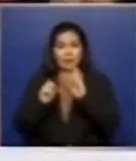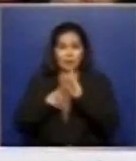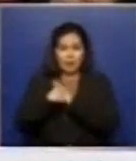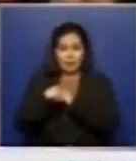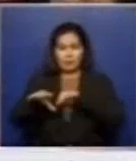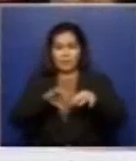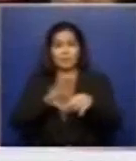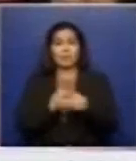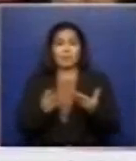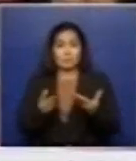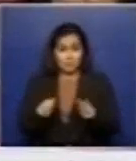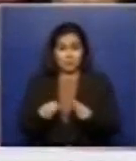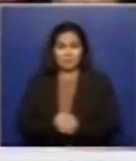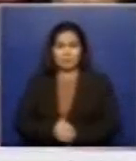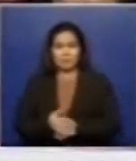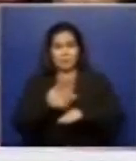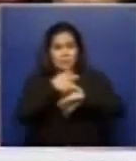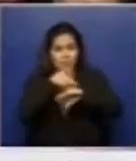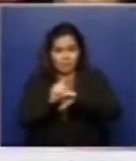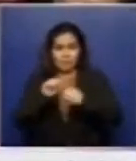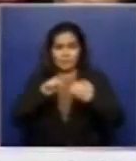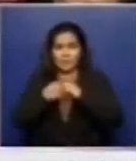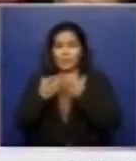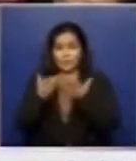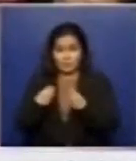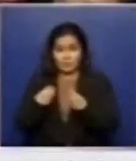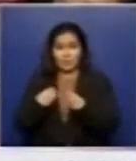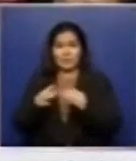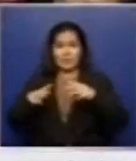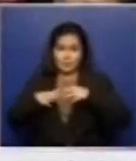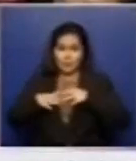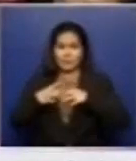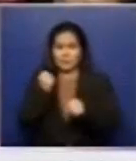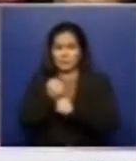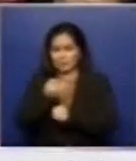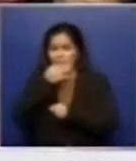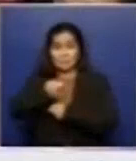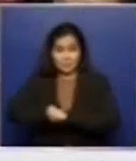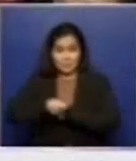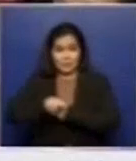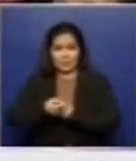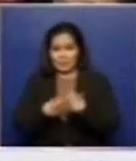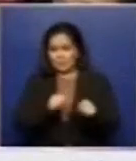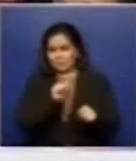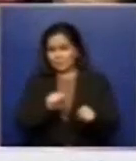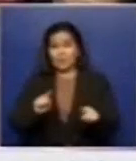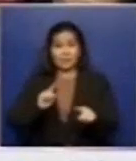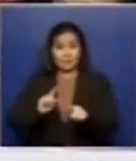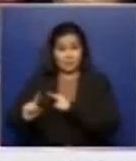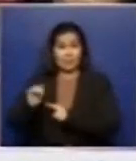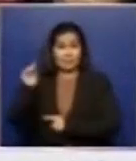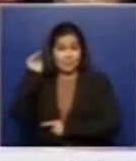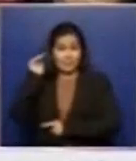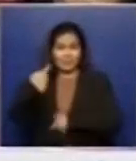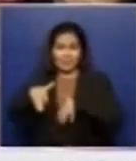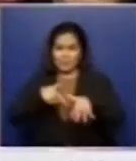ครับปัญหาที่ดินที่อยู่อาศัยที่ทำการเกษตรผมเชื่อว่าพี่น้องจะมี